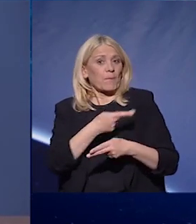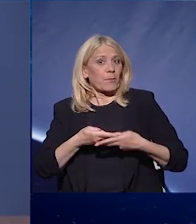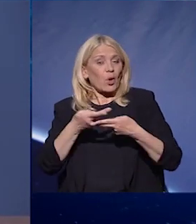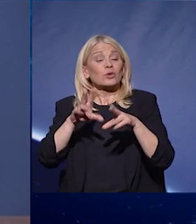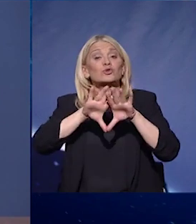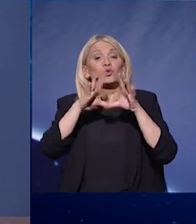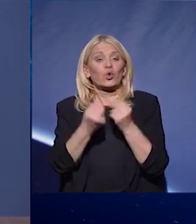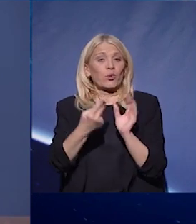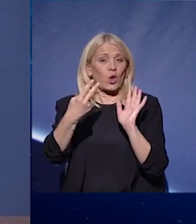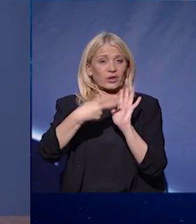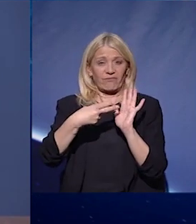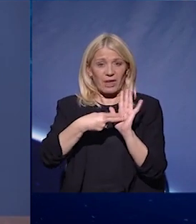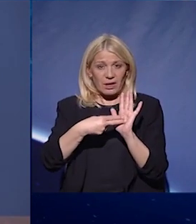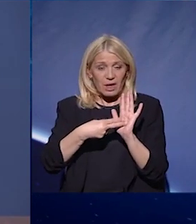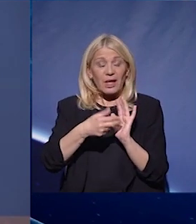je ukupno